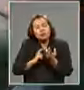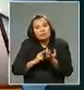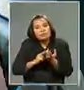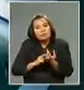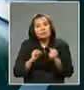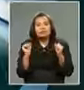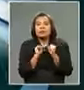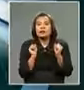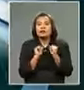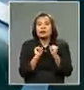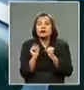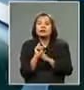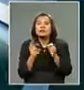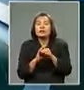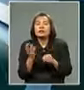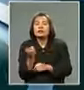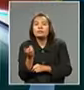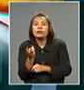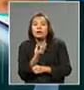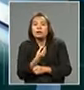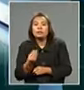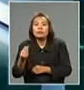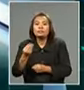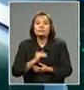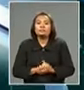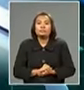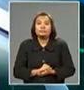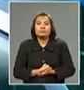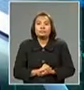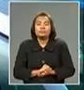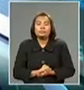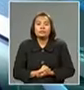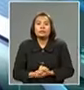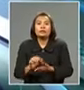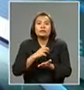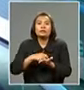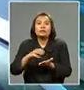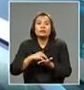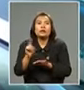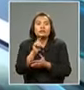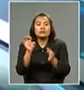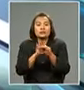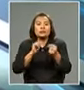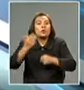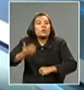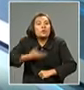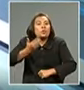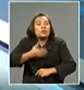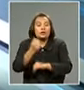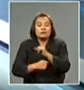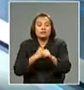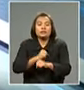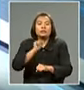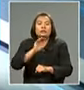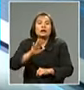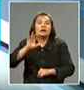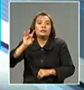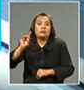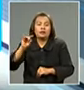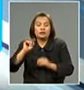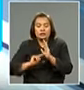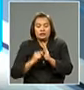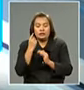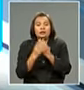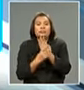หนาวที่เวลาเหลือน้อยลงทุกทีแล้วนะครับกรมอุตุนิยมวิทยารายงานว่าคาดหมายนะครับฤดูร้อนไทยปี58จะเริ่มขึ้นในสัปดาห์ที่3